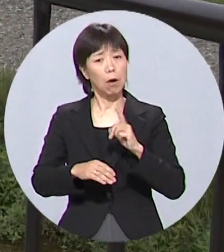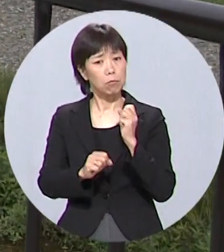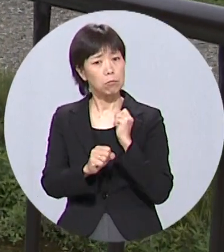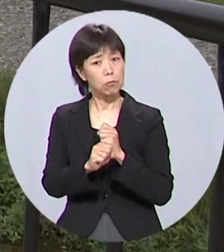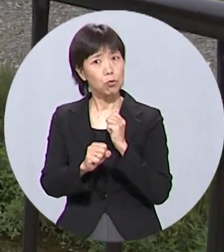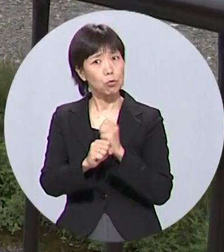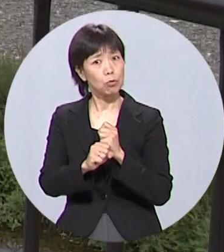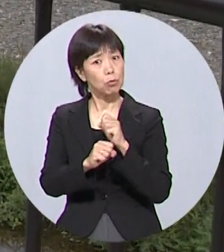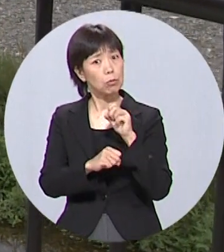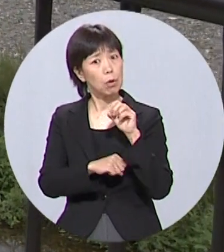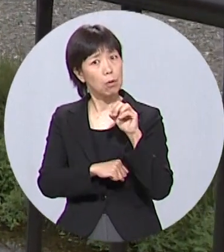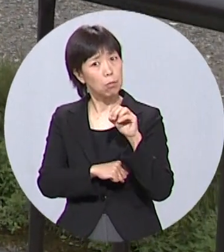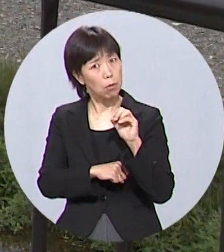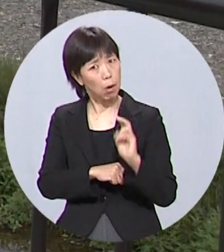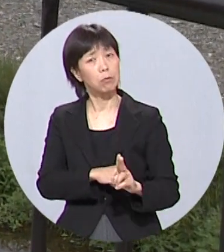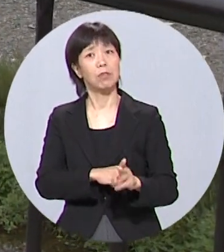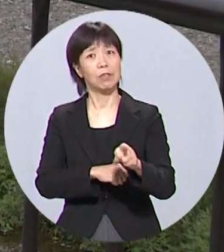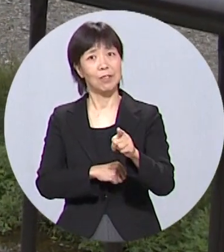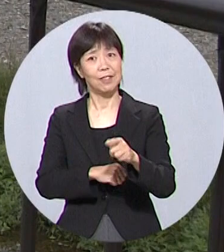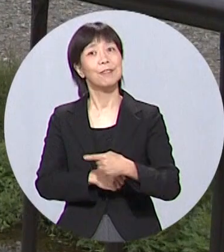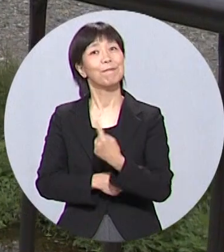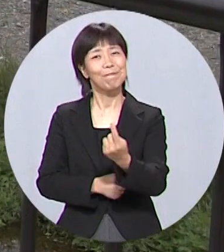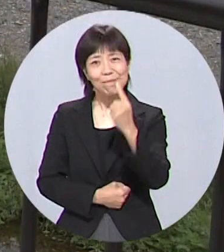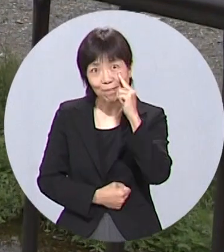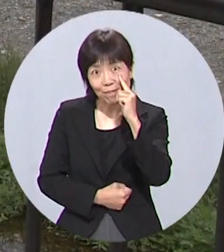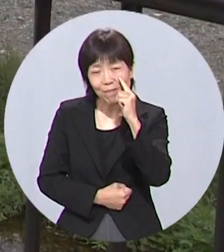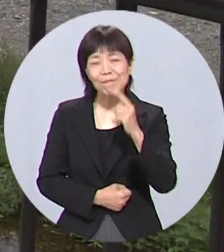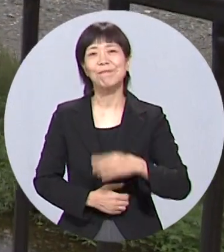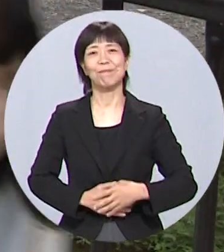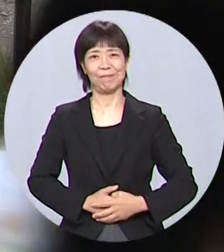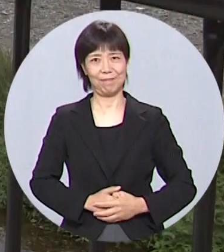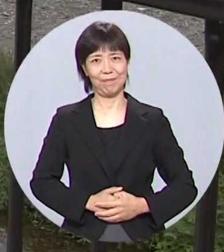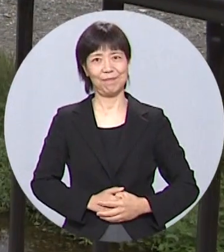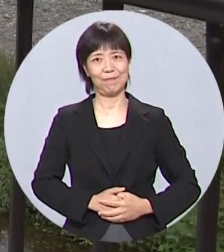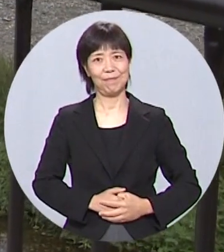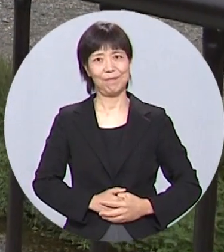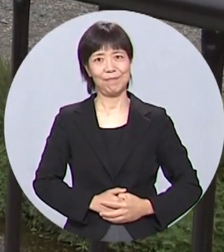ている場所があるということで、そちらへ行ってみたいと思います。